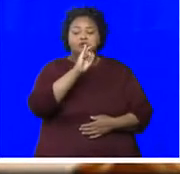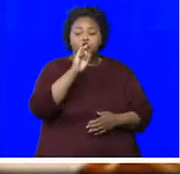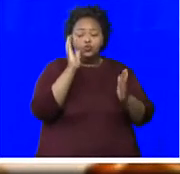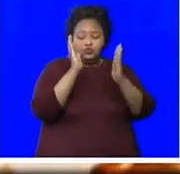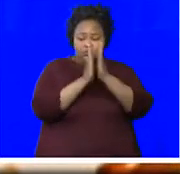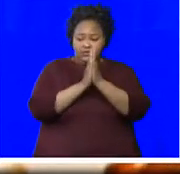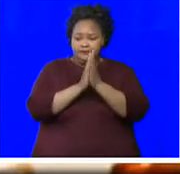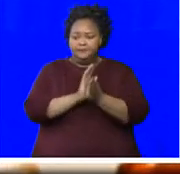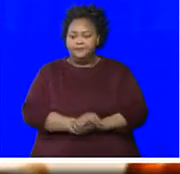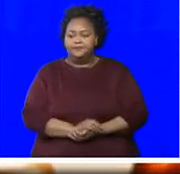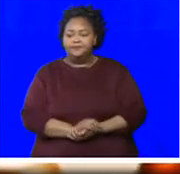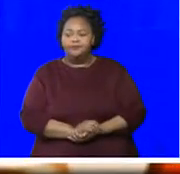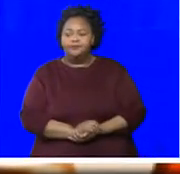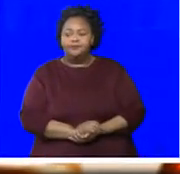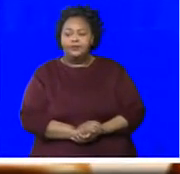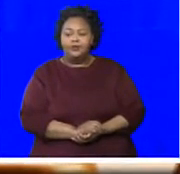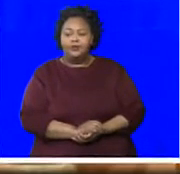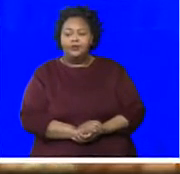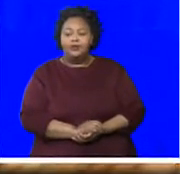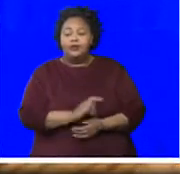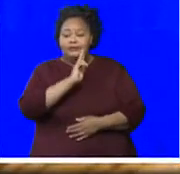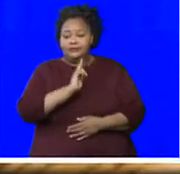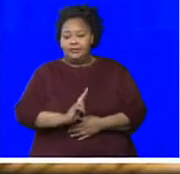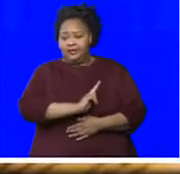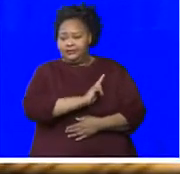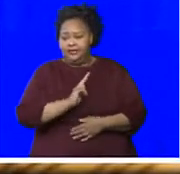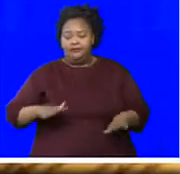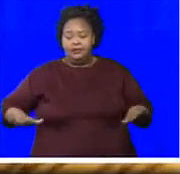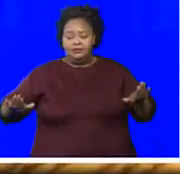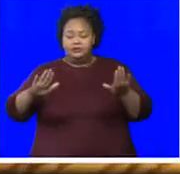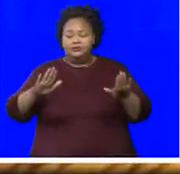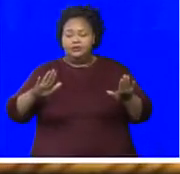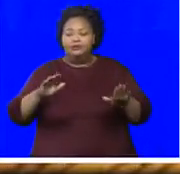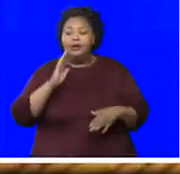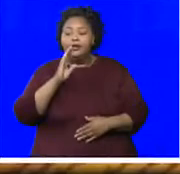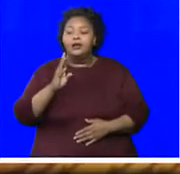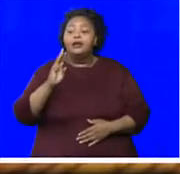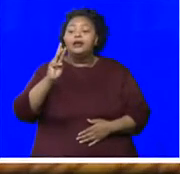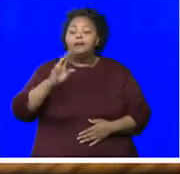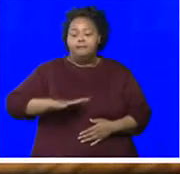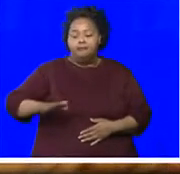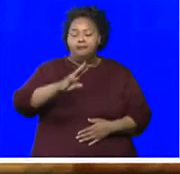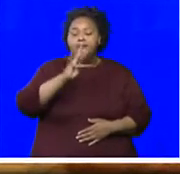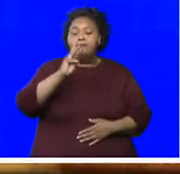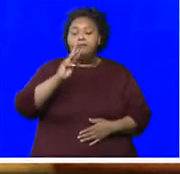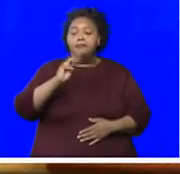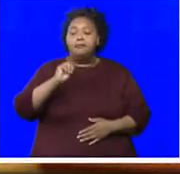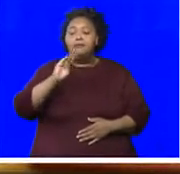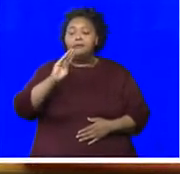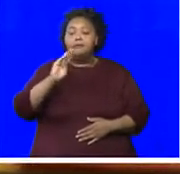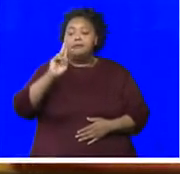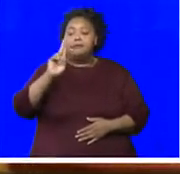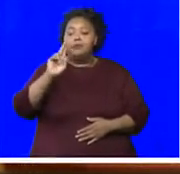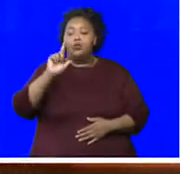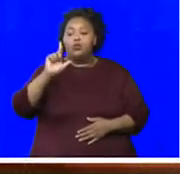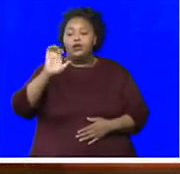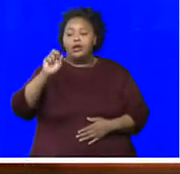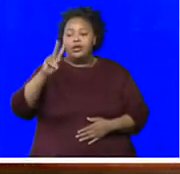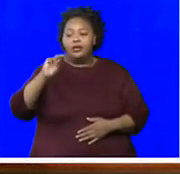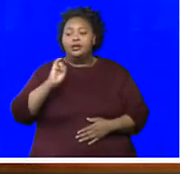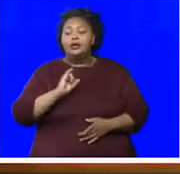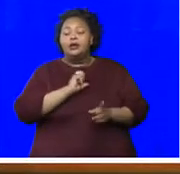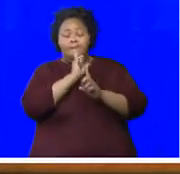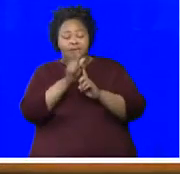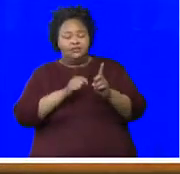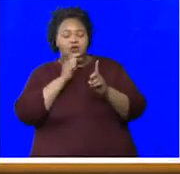B177210 lobucala busa kuthiwa wabenta endzaweni yasembhuleni uthena kavele enkantolo busa wathi nase